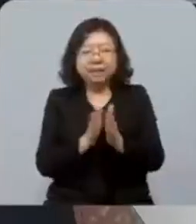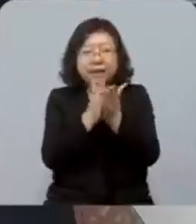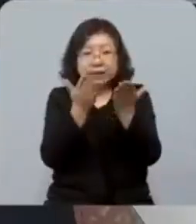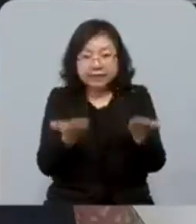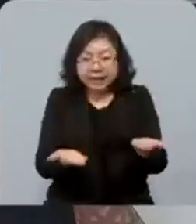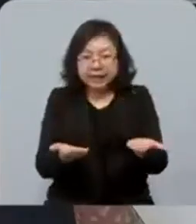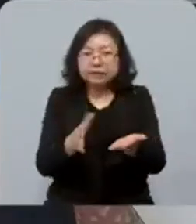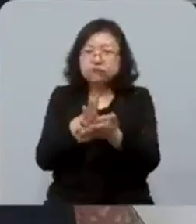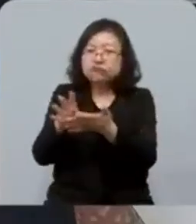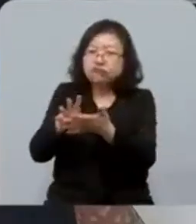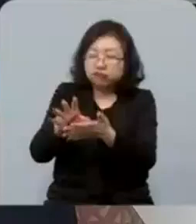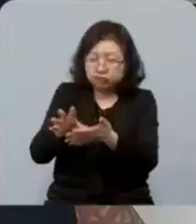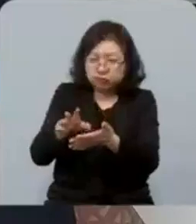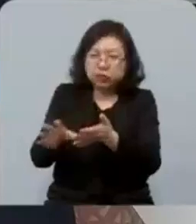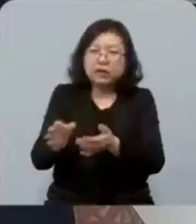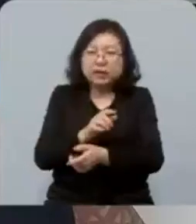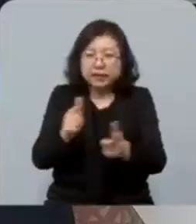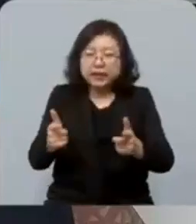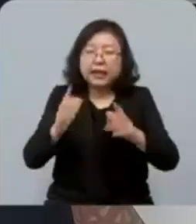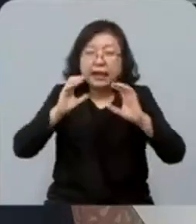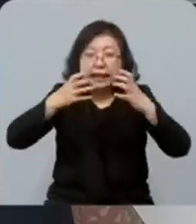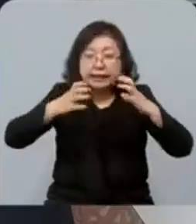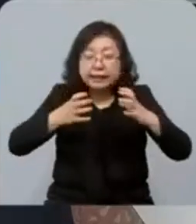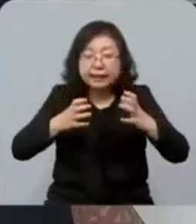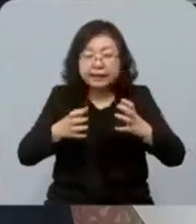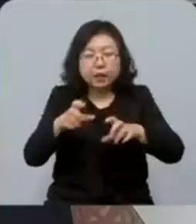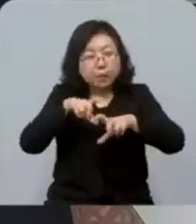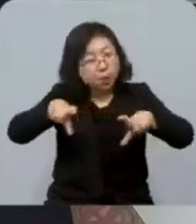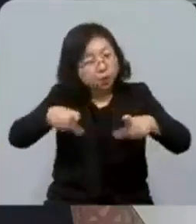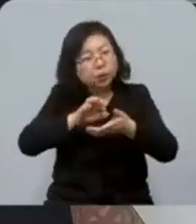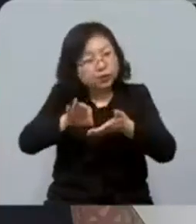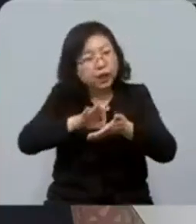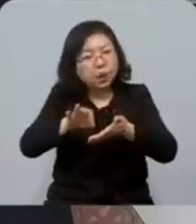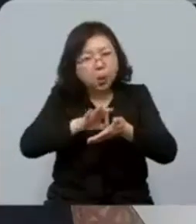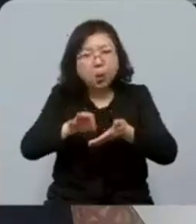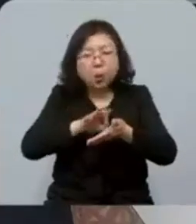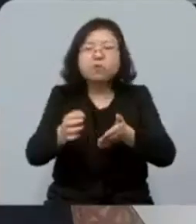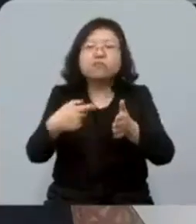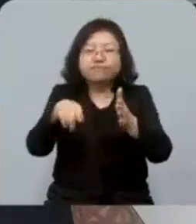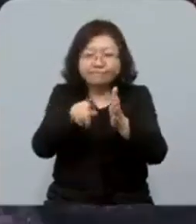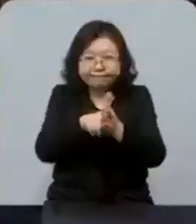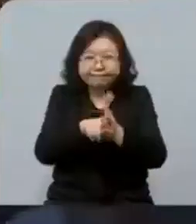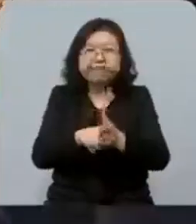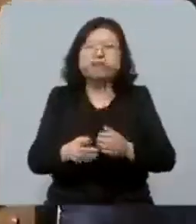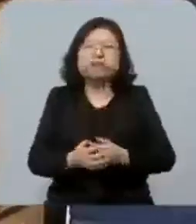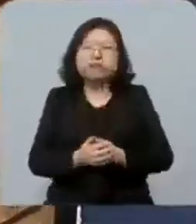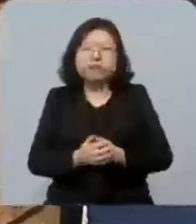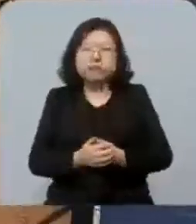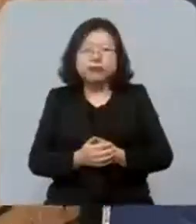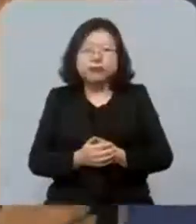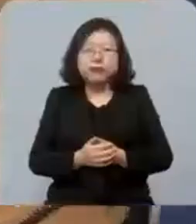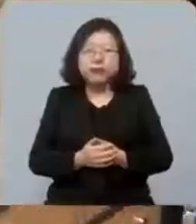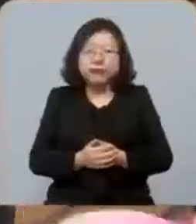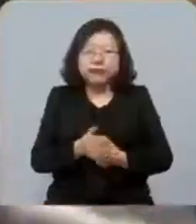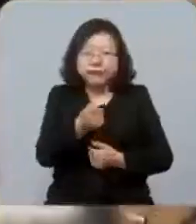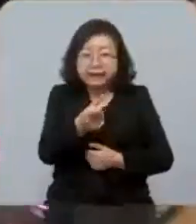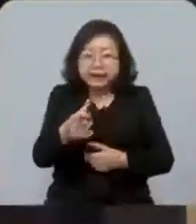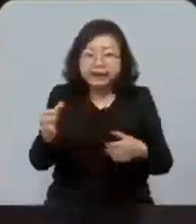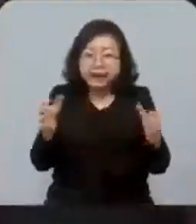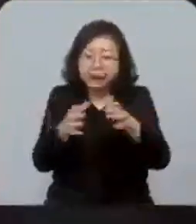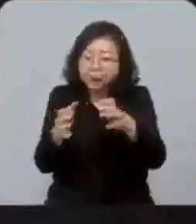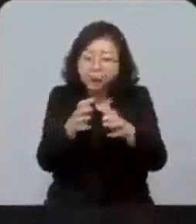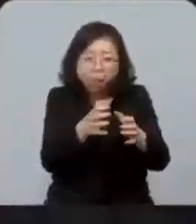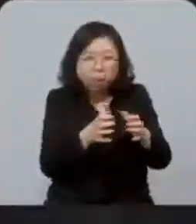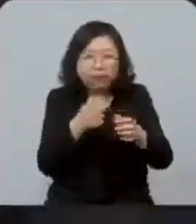재키 위 지금 저희들이 아이들이 평소에 사용하는 데 문제가 없게 하기 위해서 십시일반 보인 온 정으로